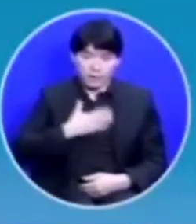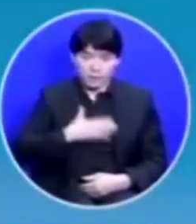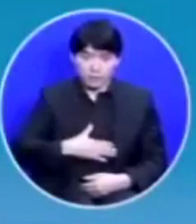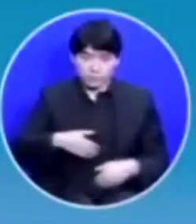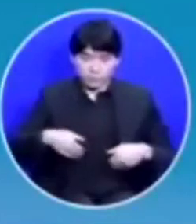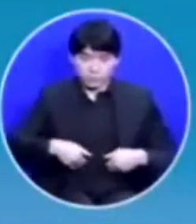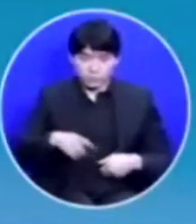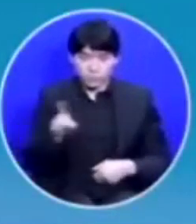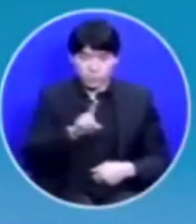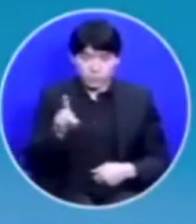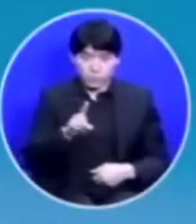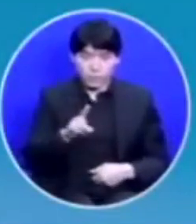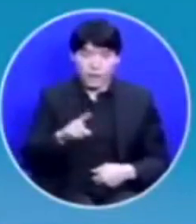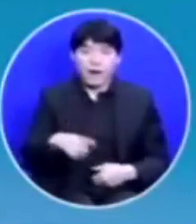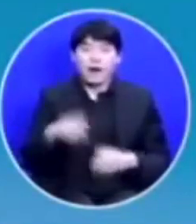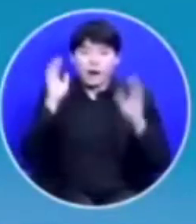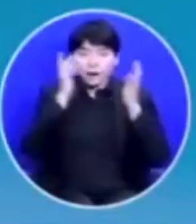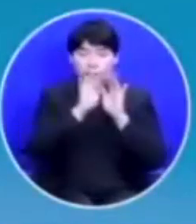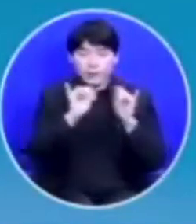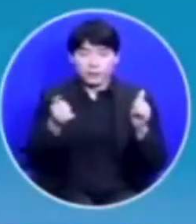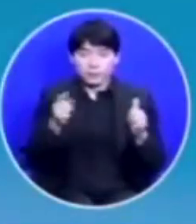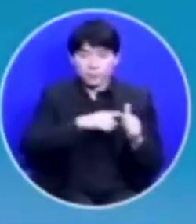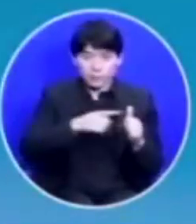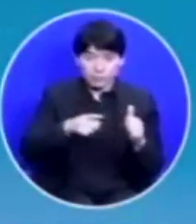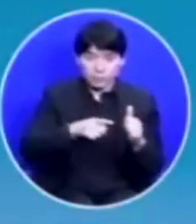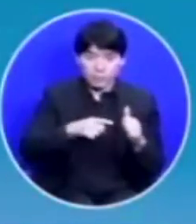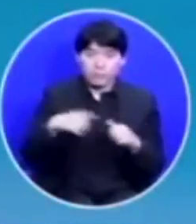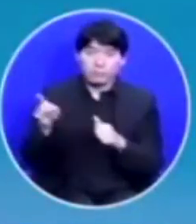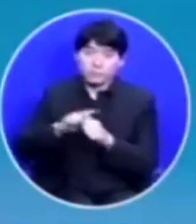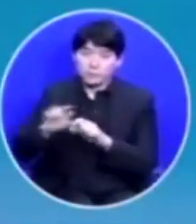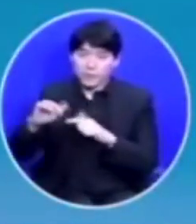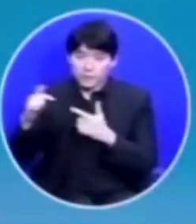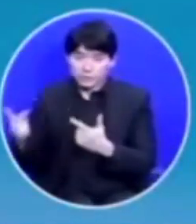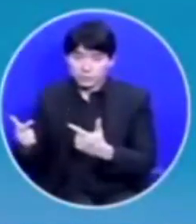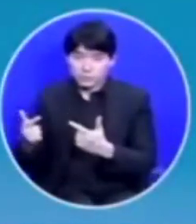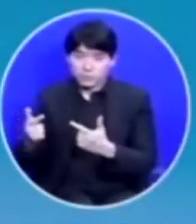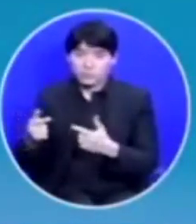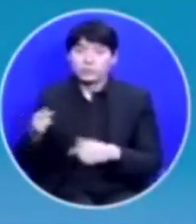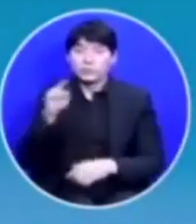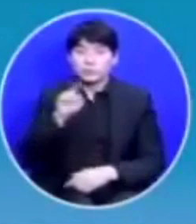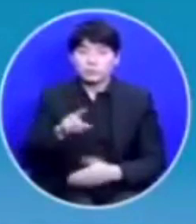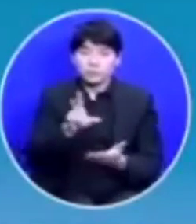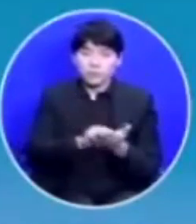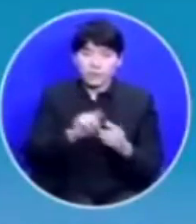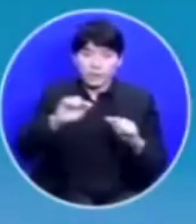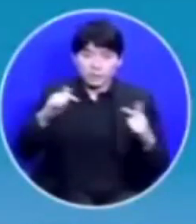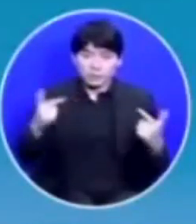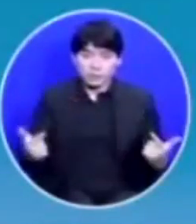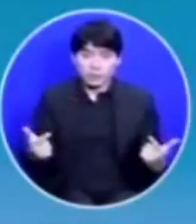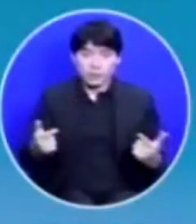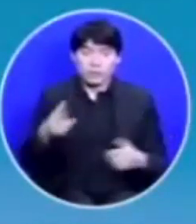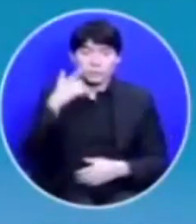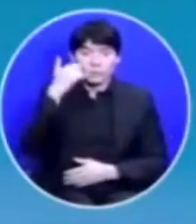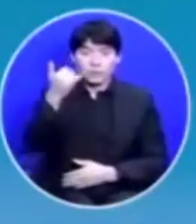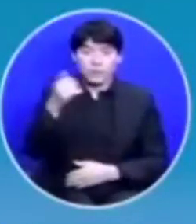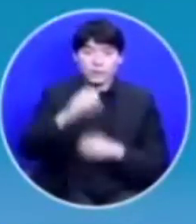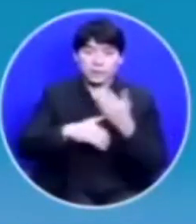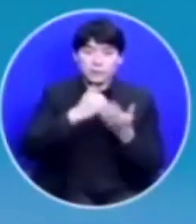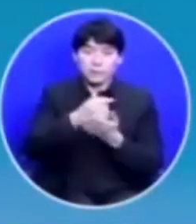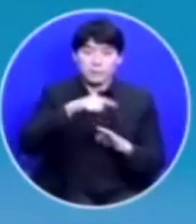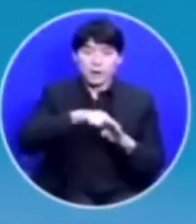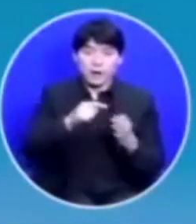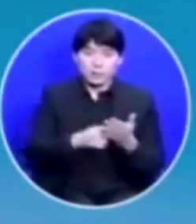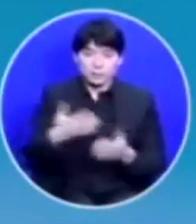아이들에게 매를 대 해야 되느냐 안 돼 되느냐 하는 게 아니고 부모와 하나님의 마음을